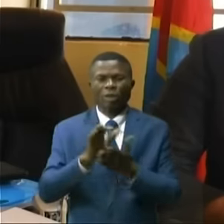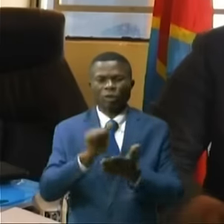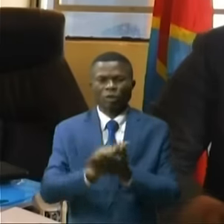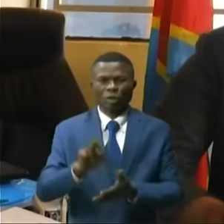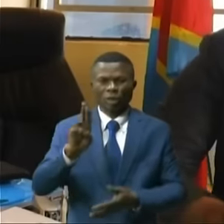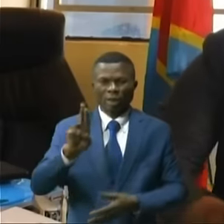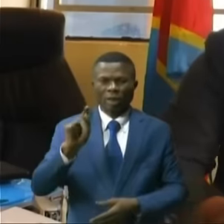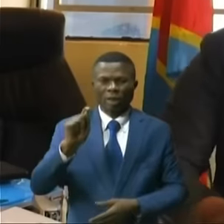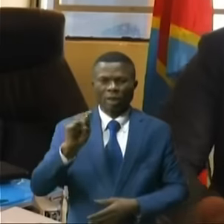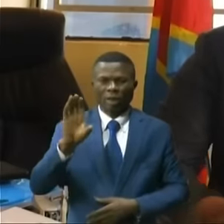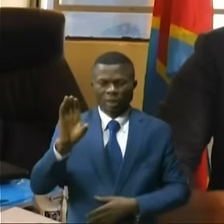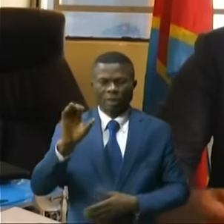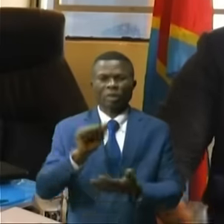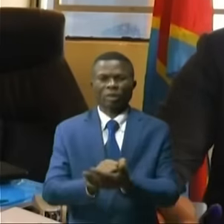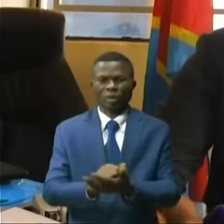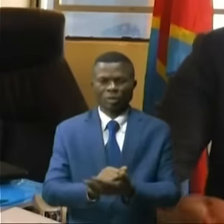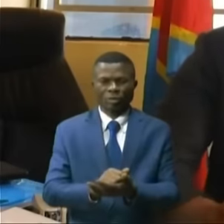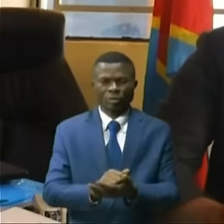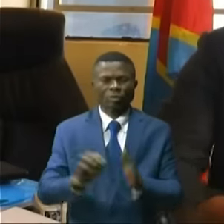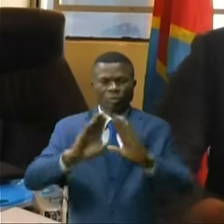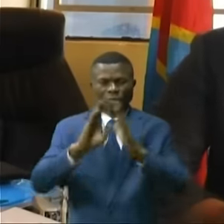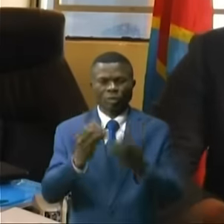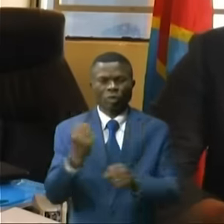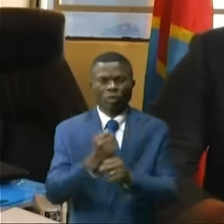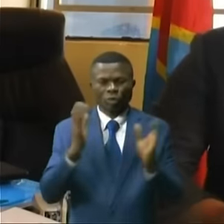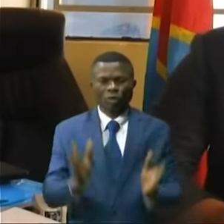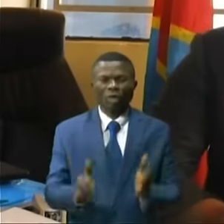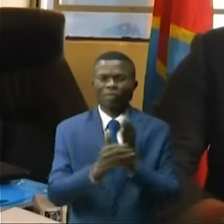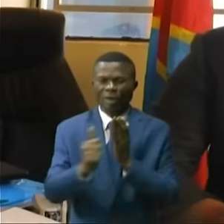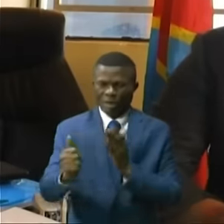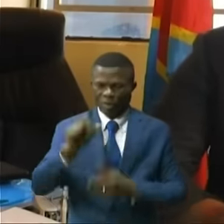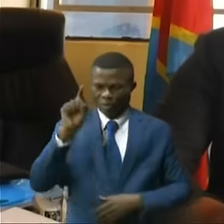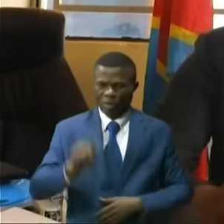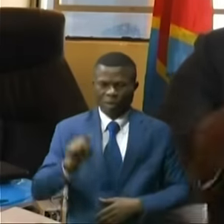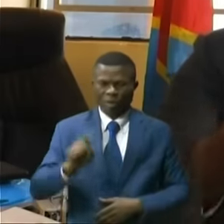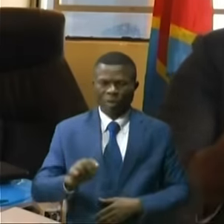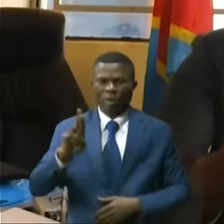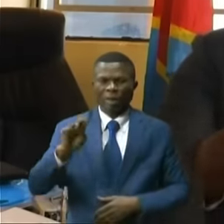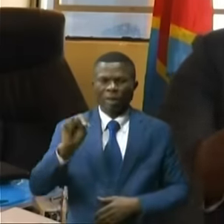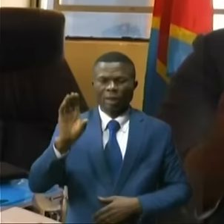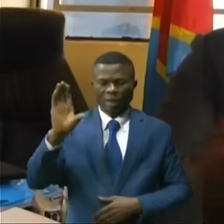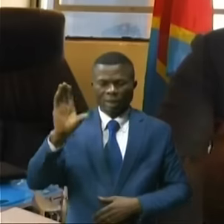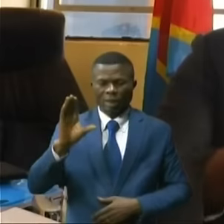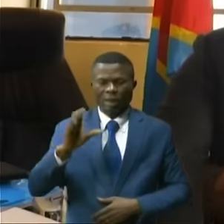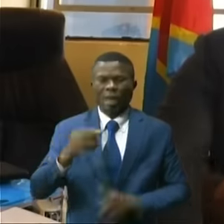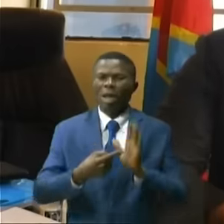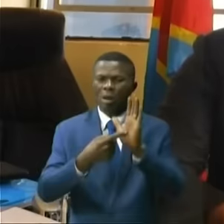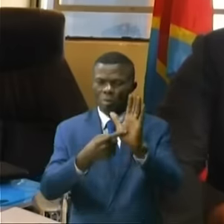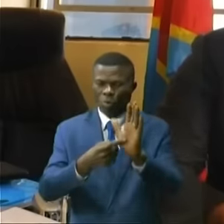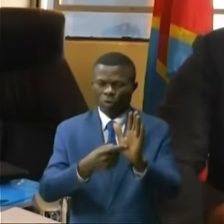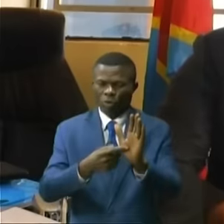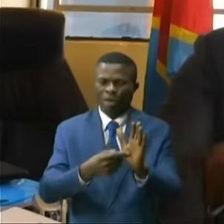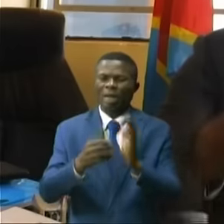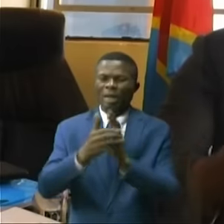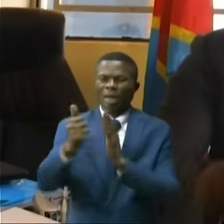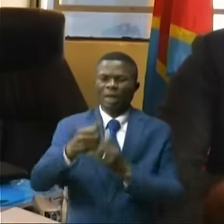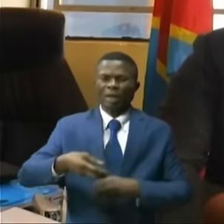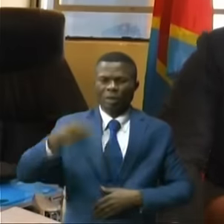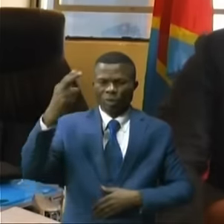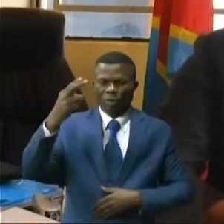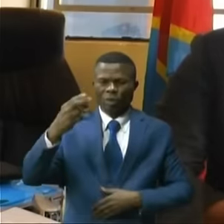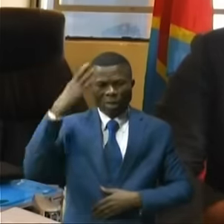RTNC ça qu'on trouve le personnel qualifié la RTNC doit réflecter ce qui est la maturité ce qui de